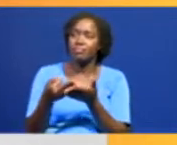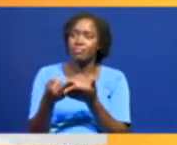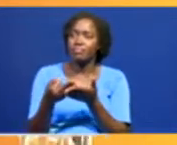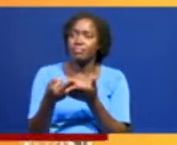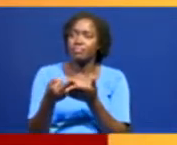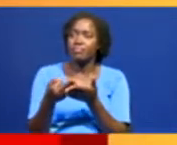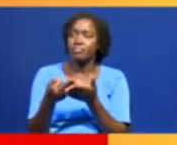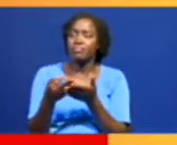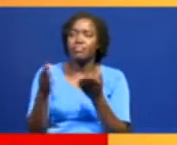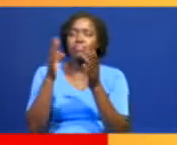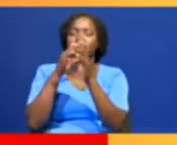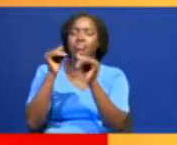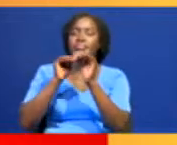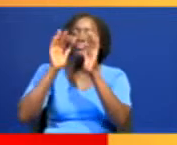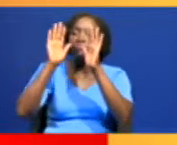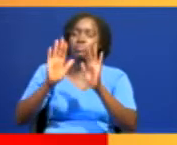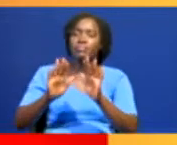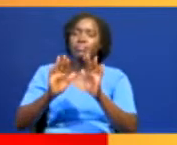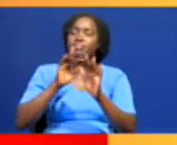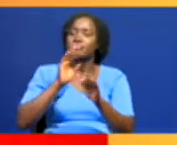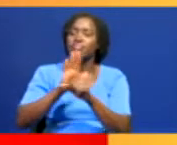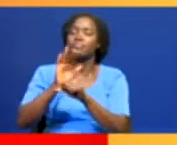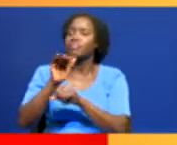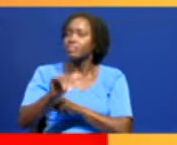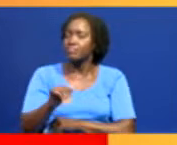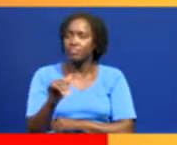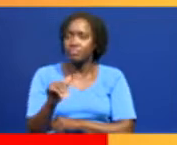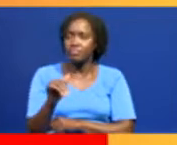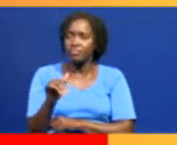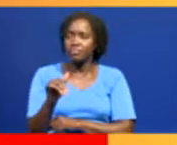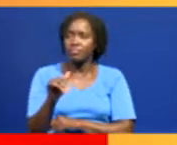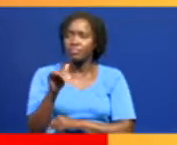Hustler Fund, rais katika kampeni yake alikuwa ameahidi kwamba